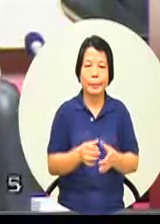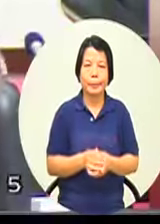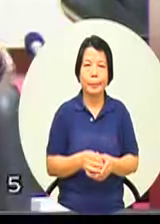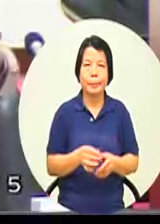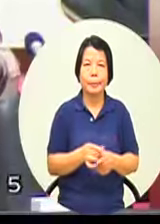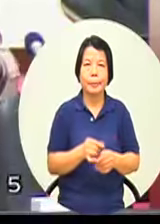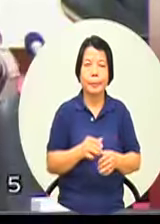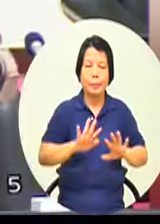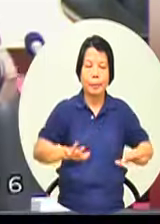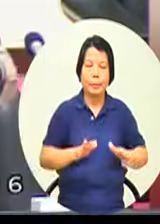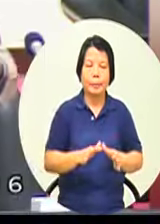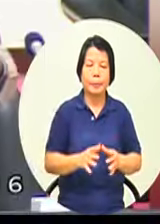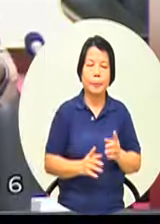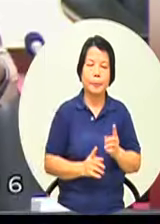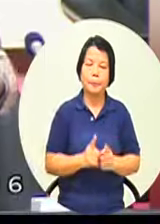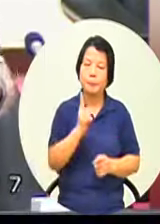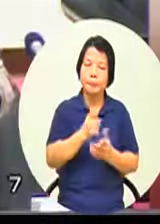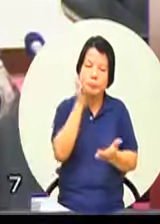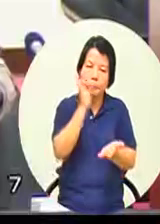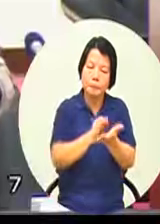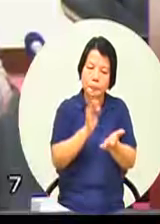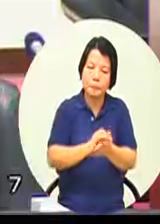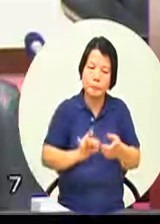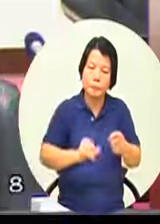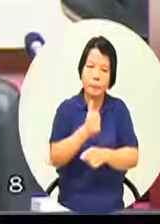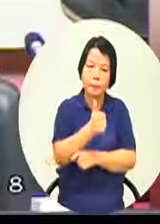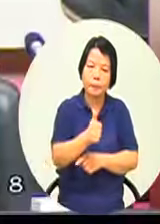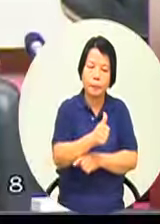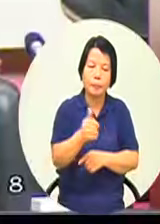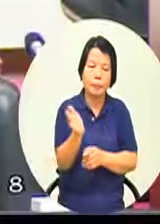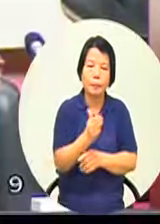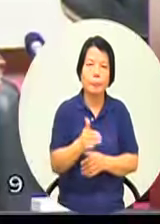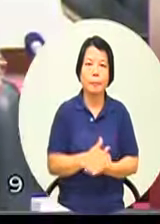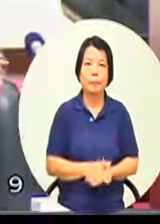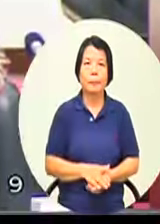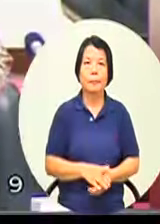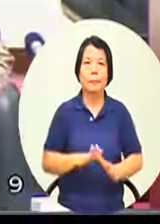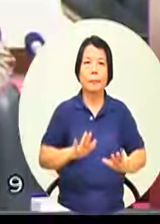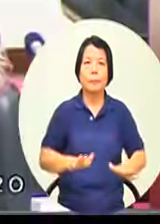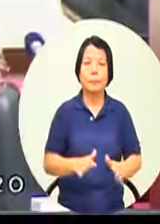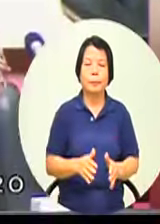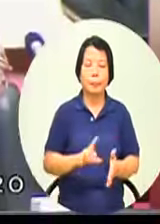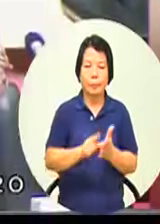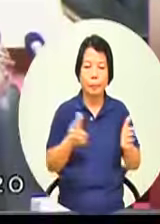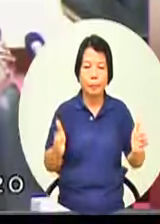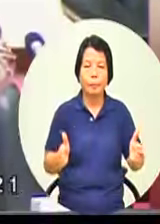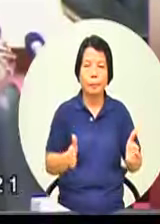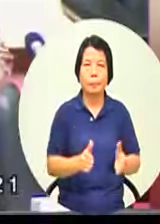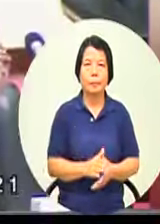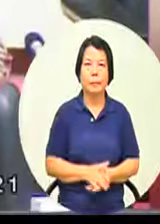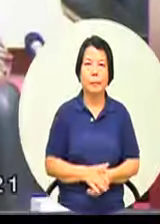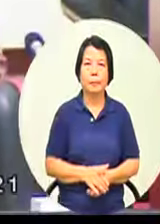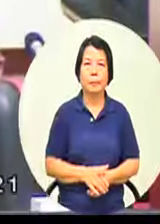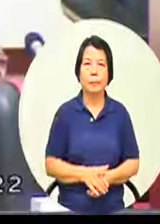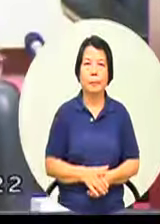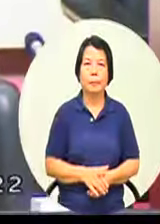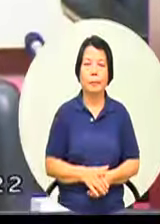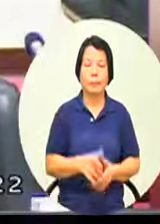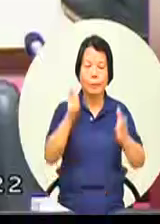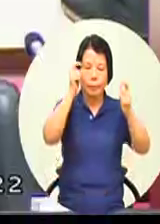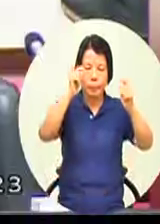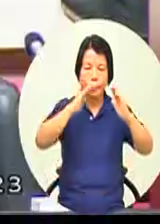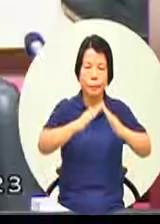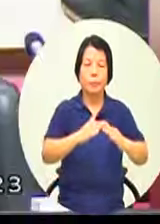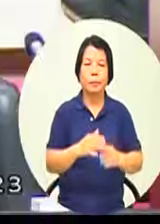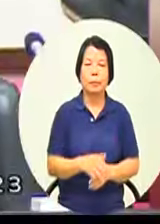向比较便宜，差不多50%以内的。那在这段期间，我想我们高雄市